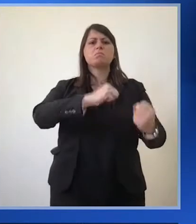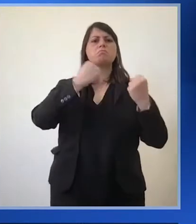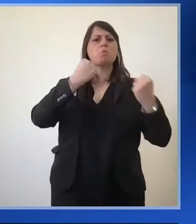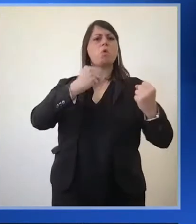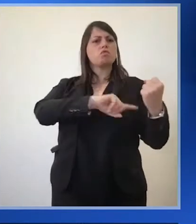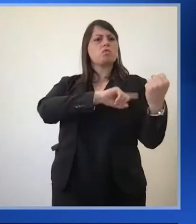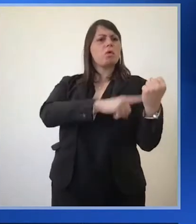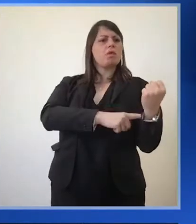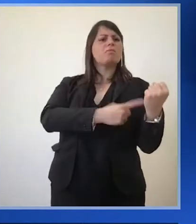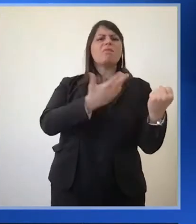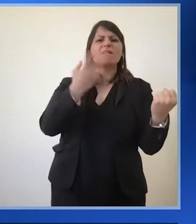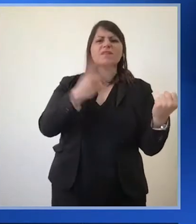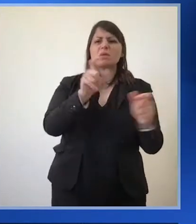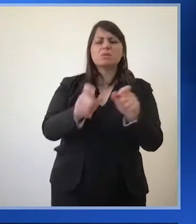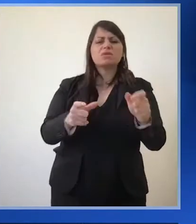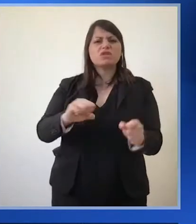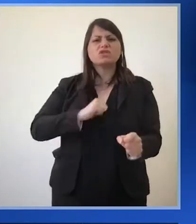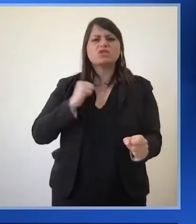soffre.